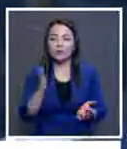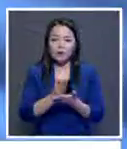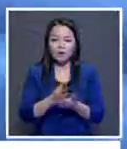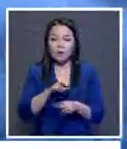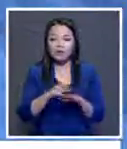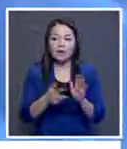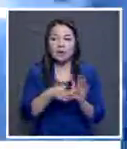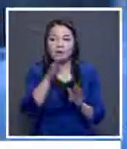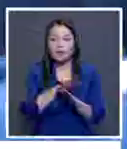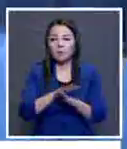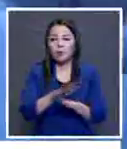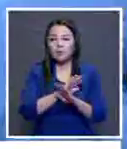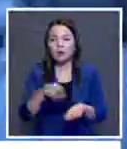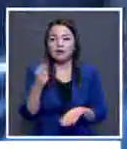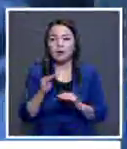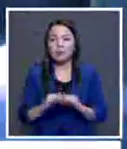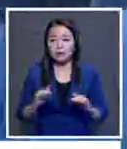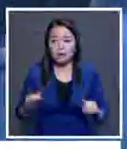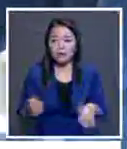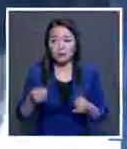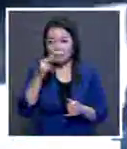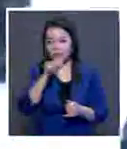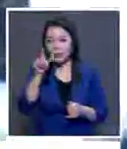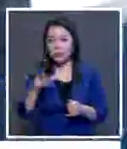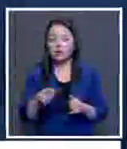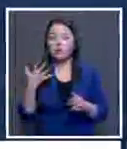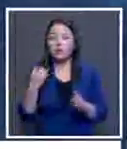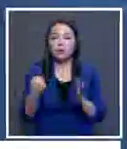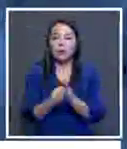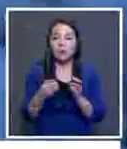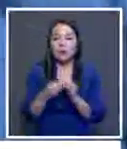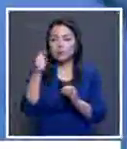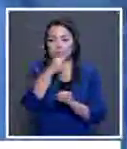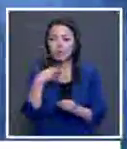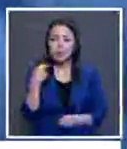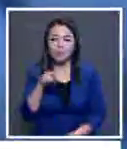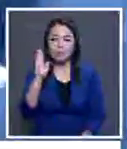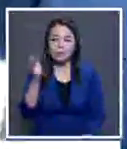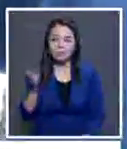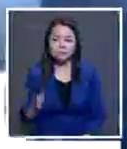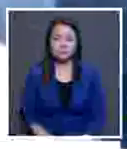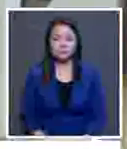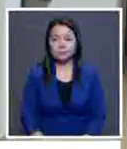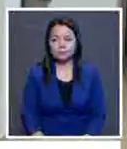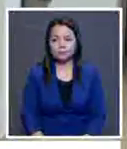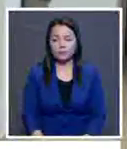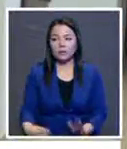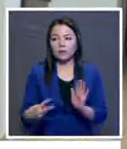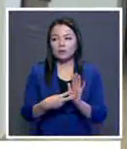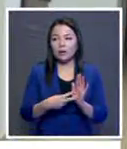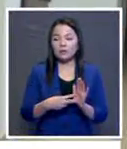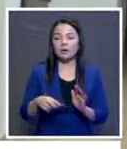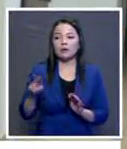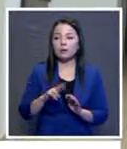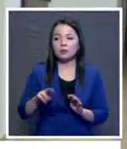кәмелет жасына толмаған. Енді күдікті 5 жылдан 10 жылға дейін бас бостандығынан айырылуы мүмкін. 7 января текущего